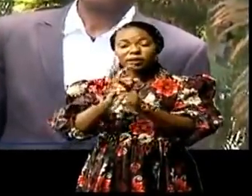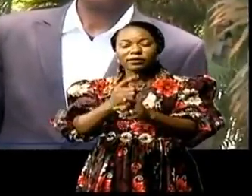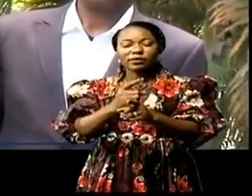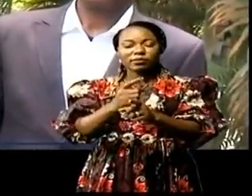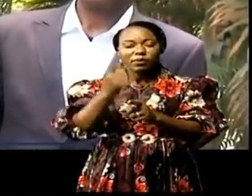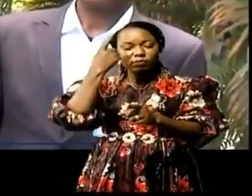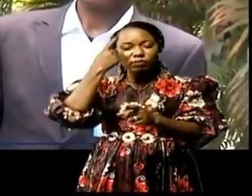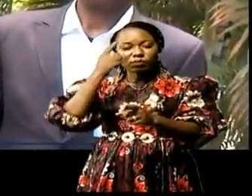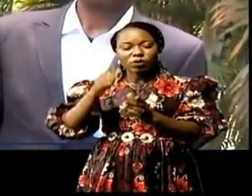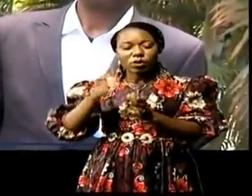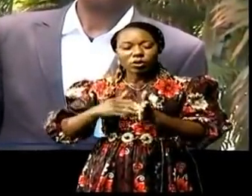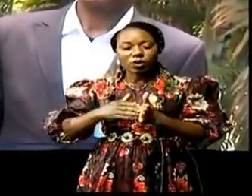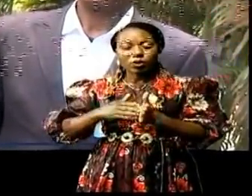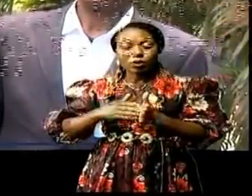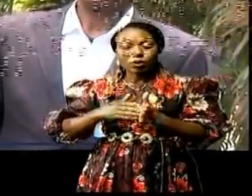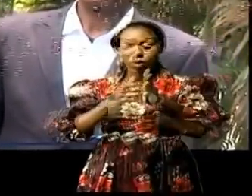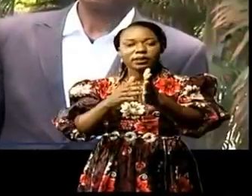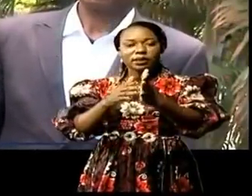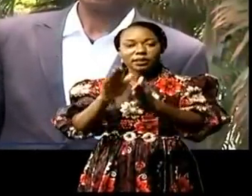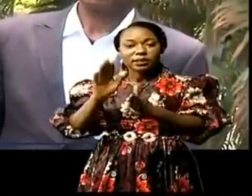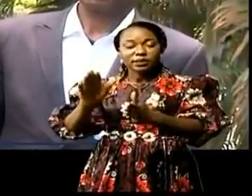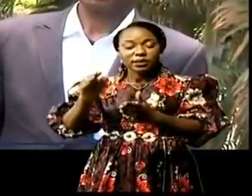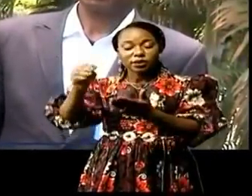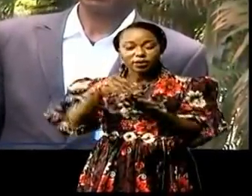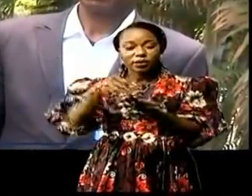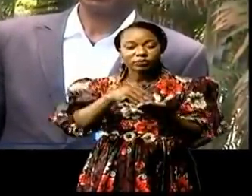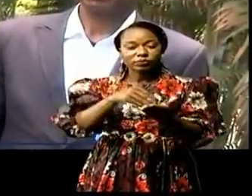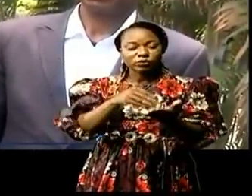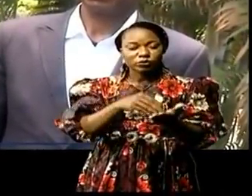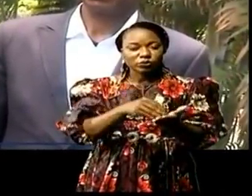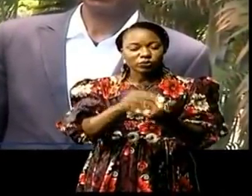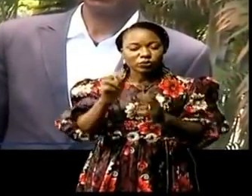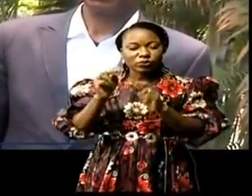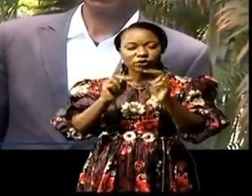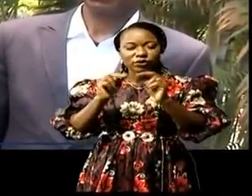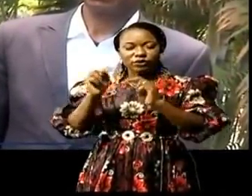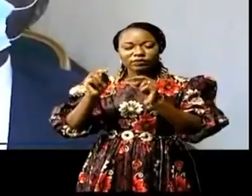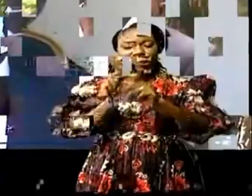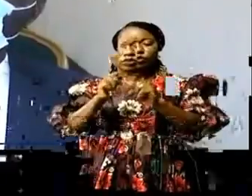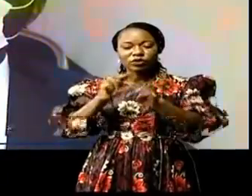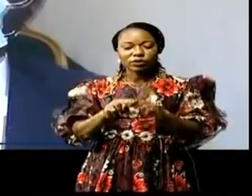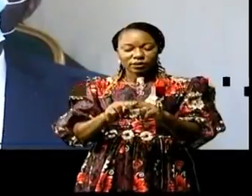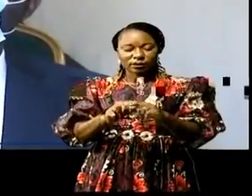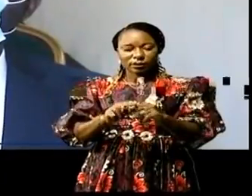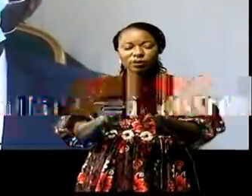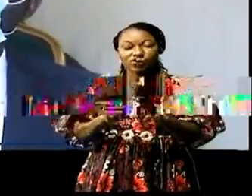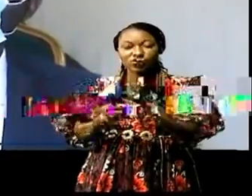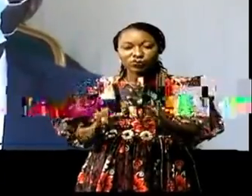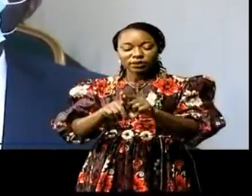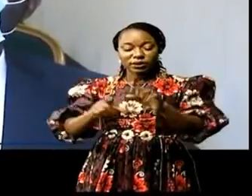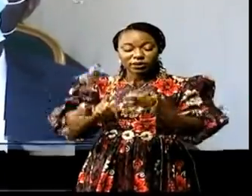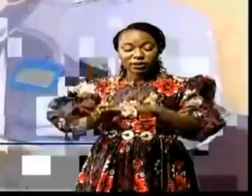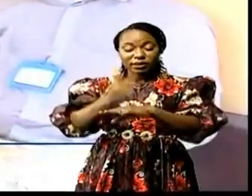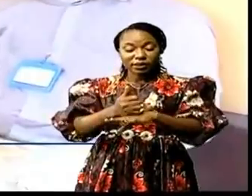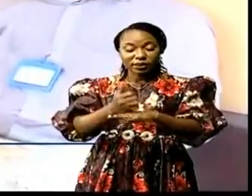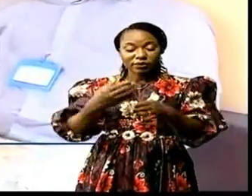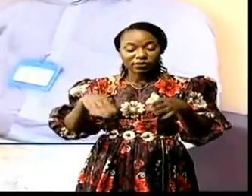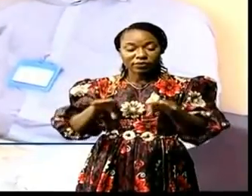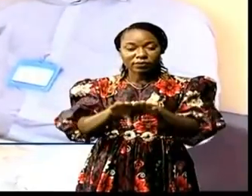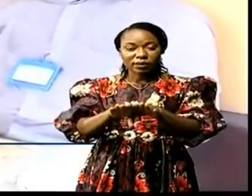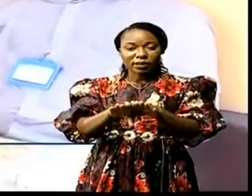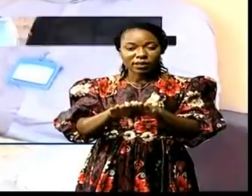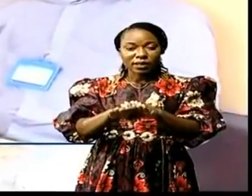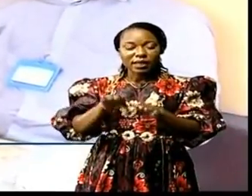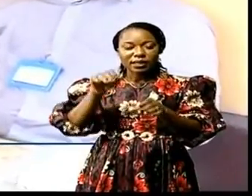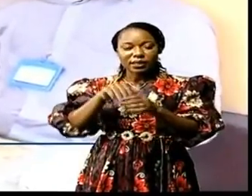pouvoir accompagner ces processus de contribution déterminés au niveau national. À noter que cet atelier refermera ses portes sur